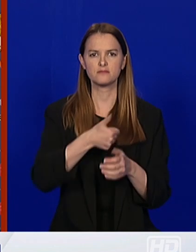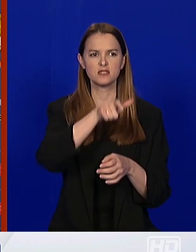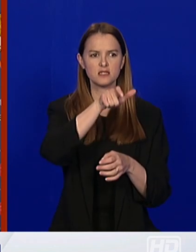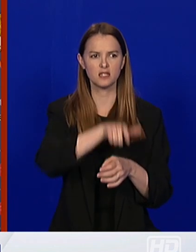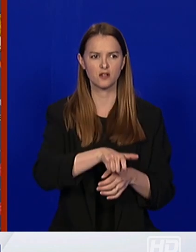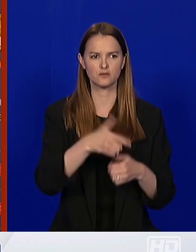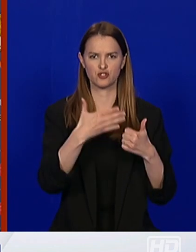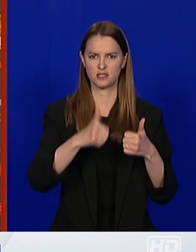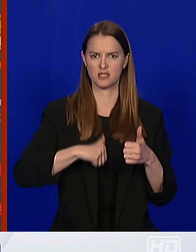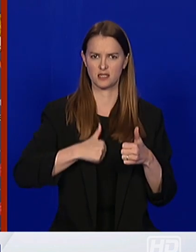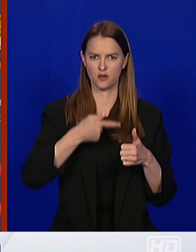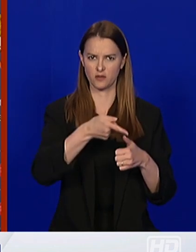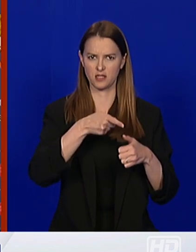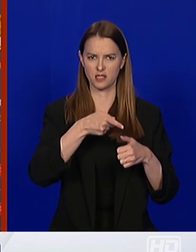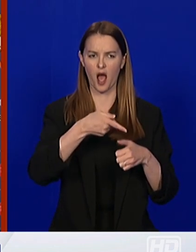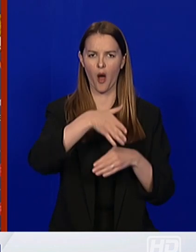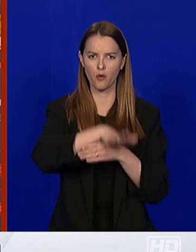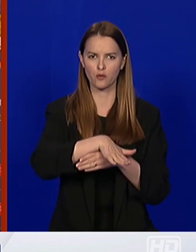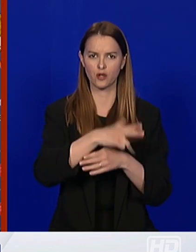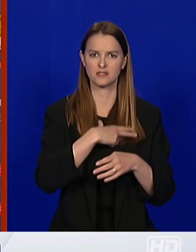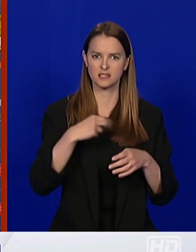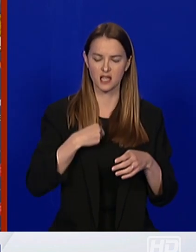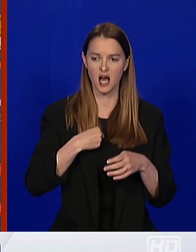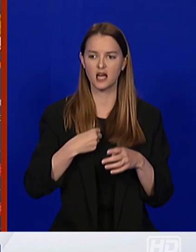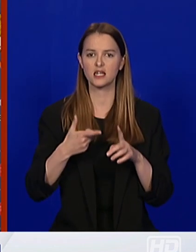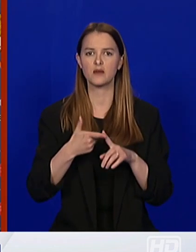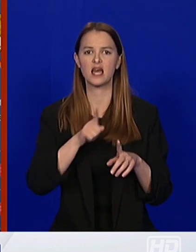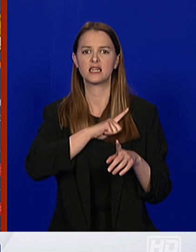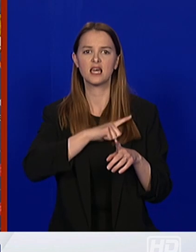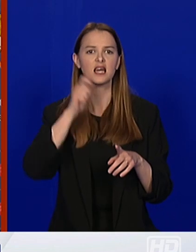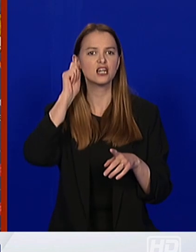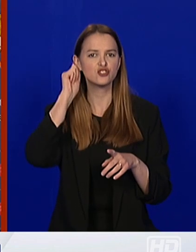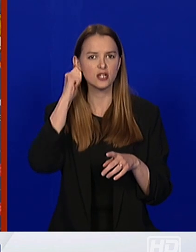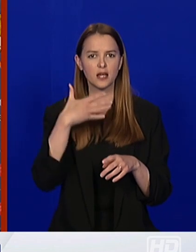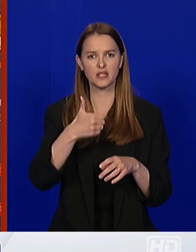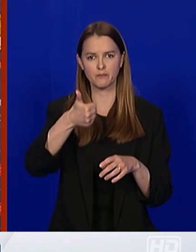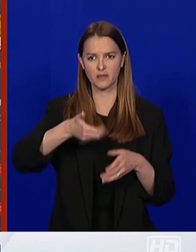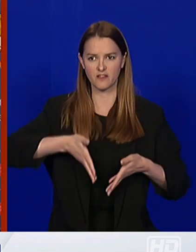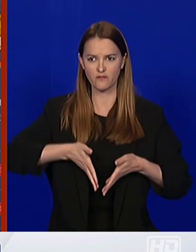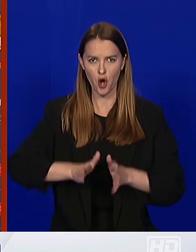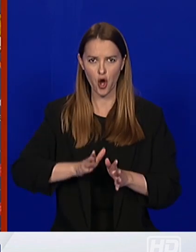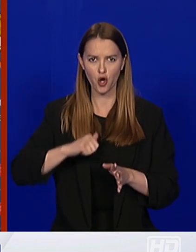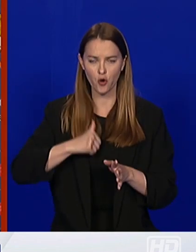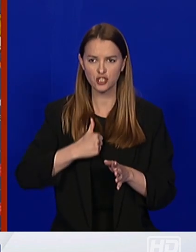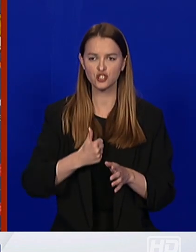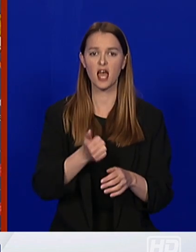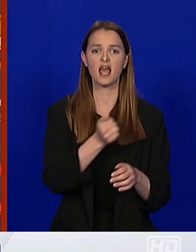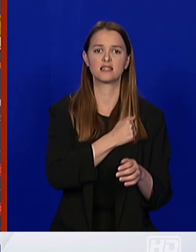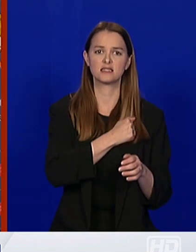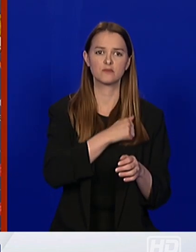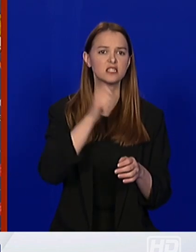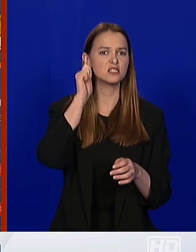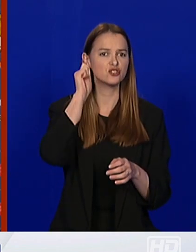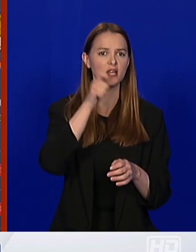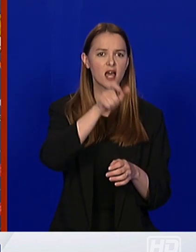klinici za infektivne bolesti u Zagrebu, u Rijeci ženska osoba 51. godište, u Splitu ženska